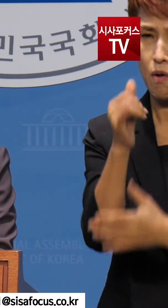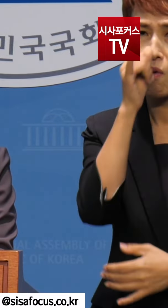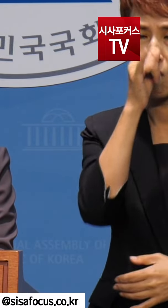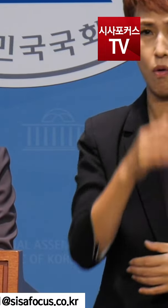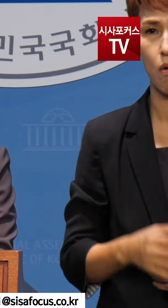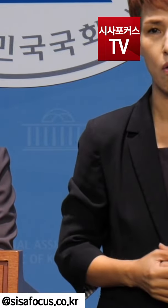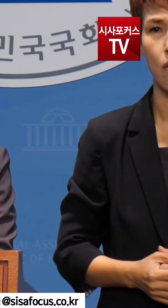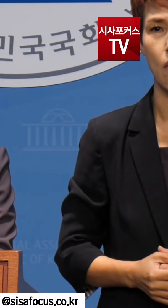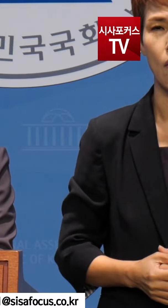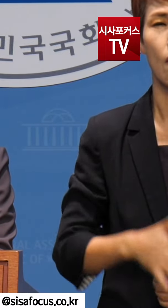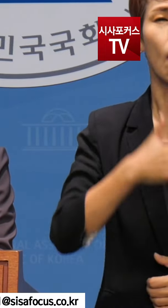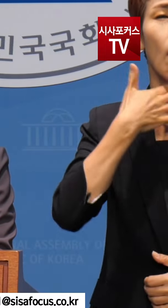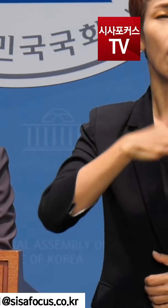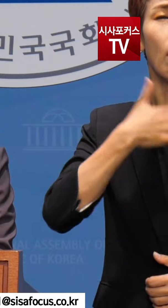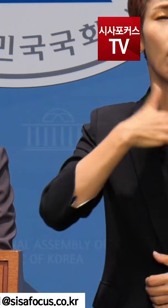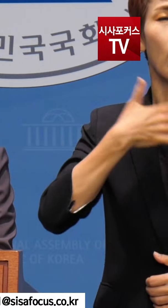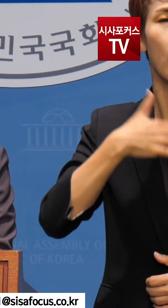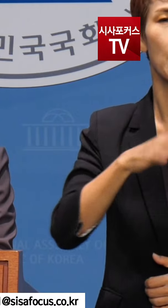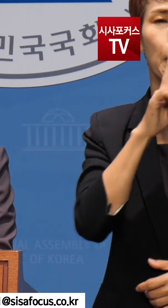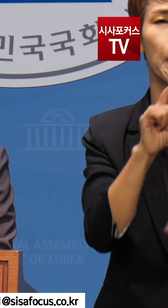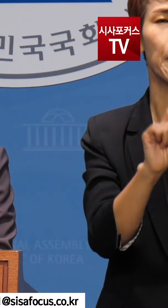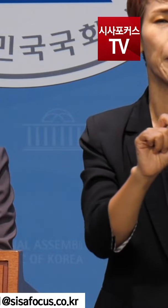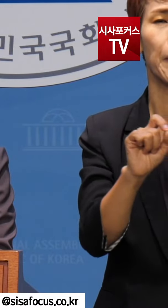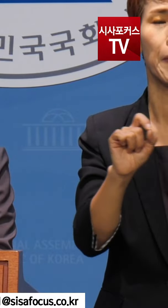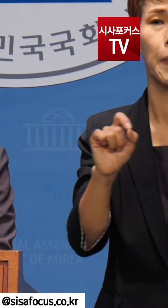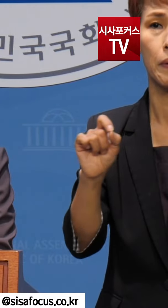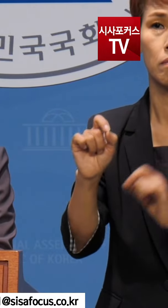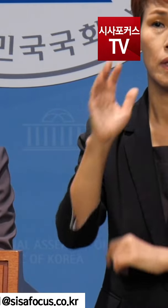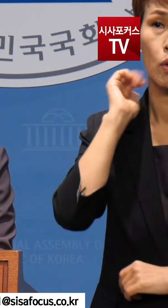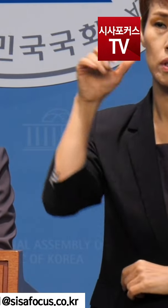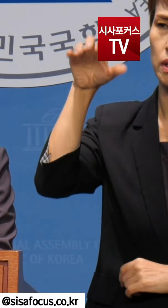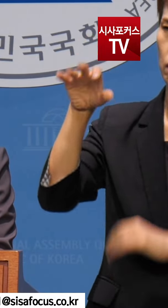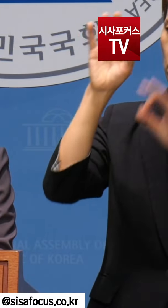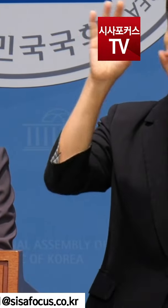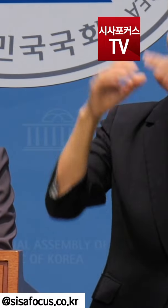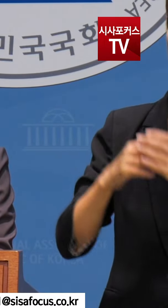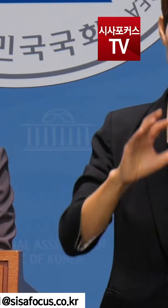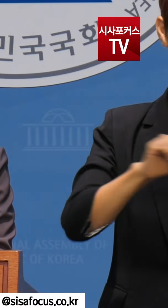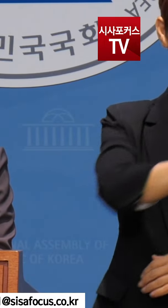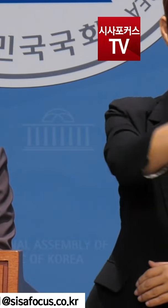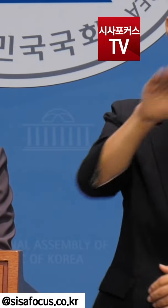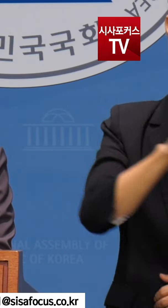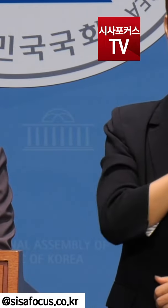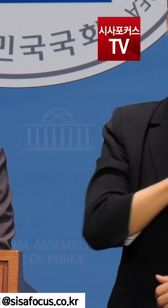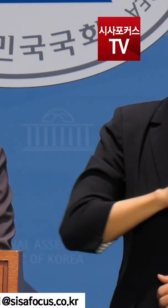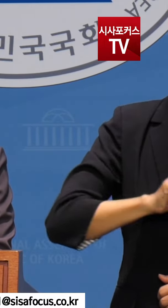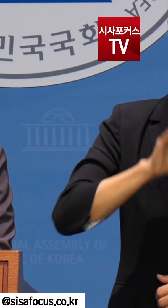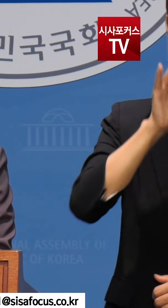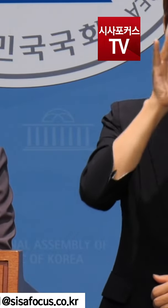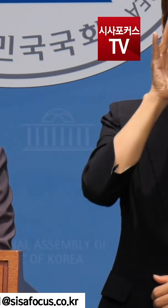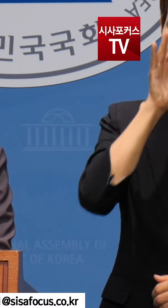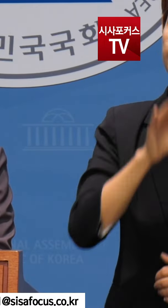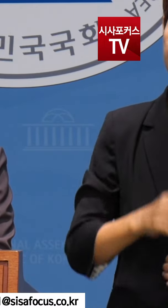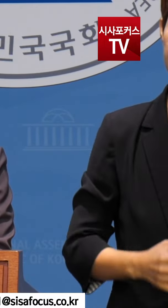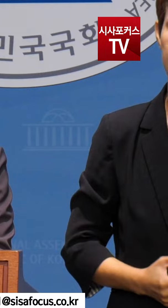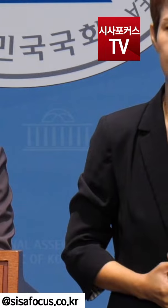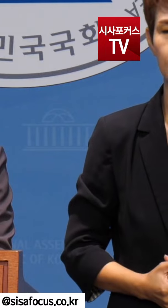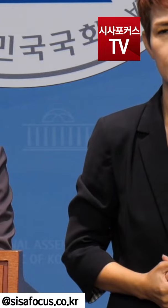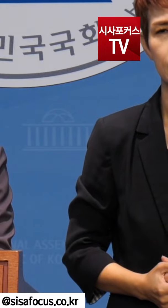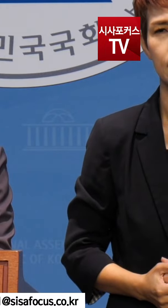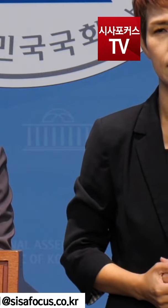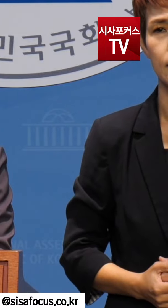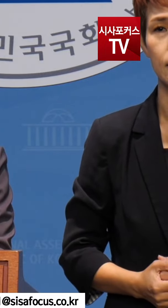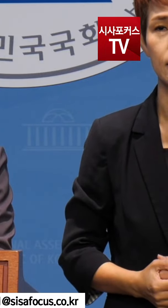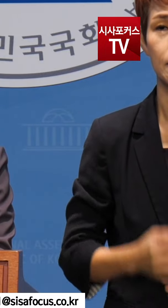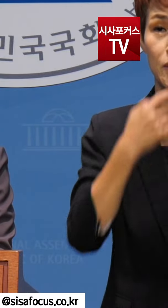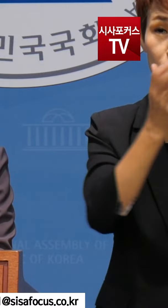있습니다 떼며 시간만는 대통령 시를 보며 국민의 인내심은 이미 바닥났습니다